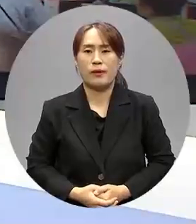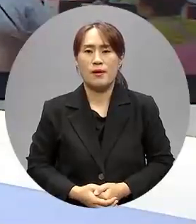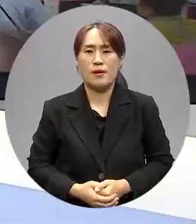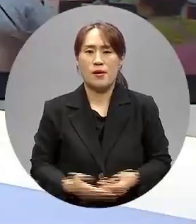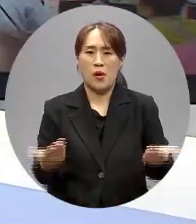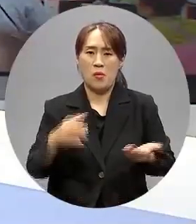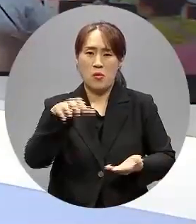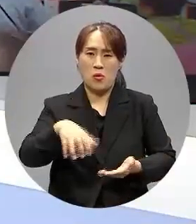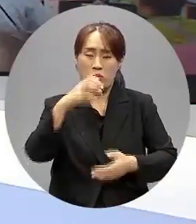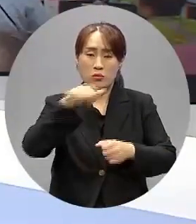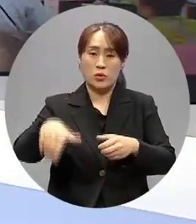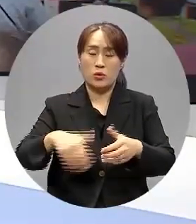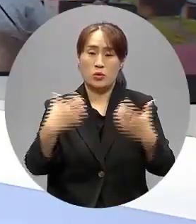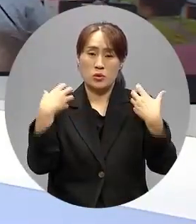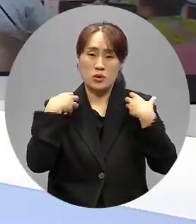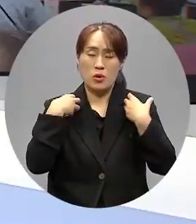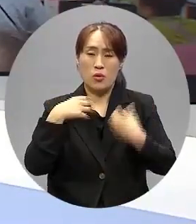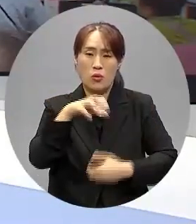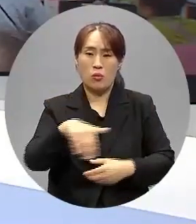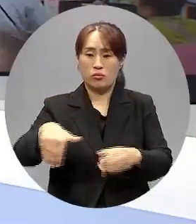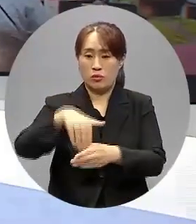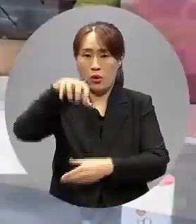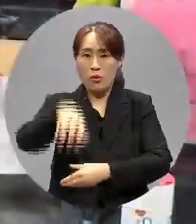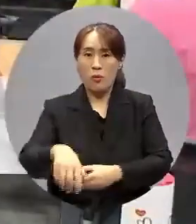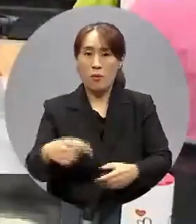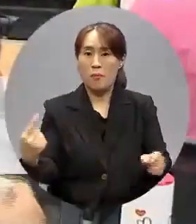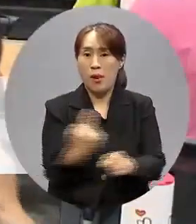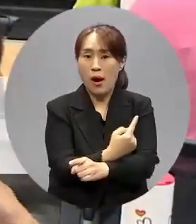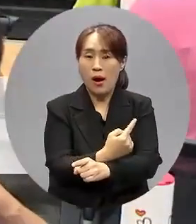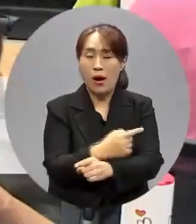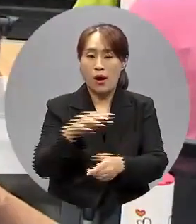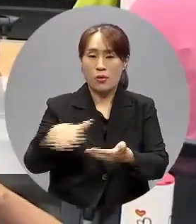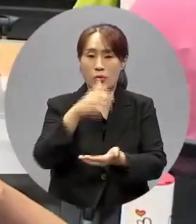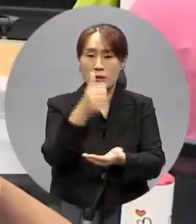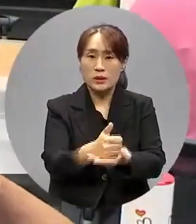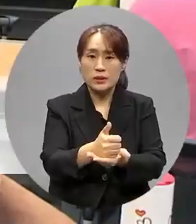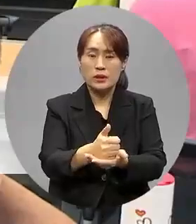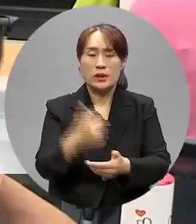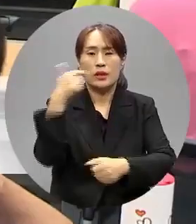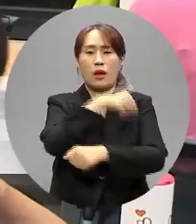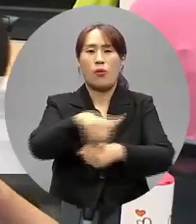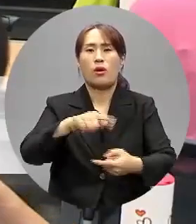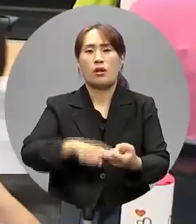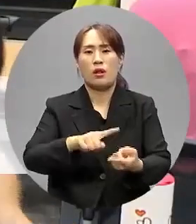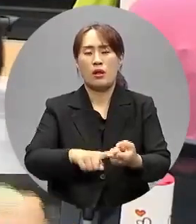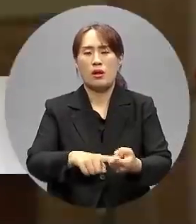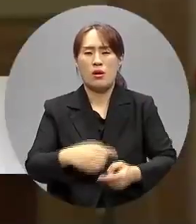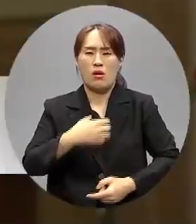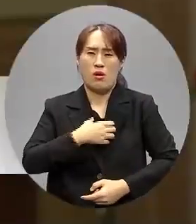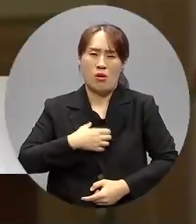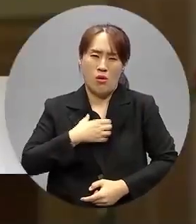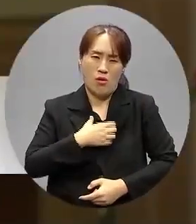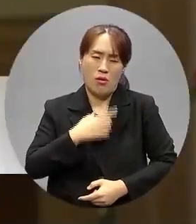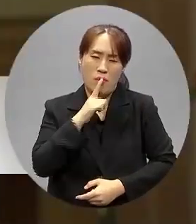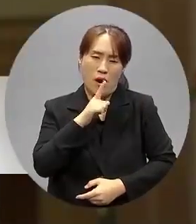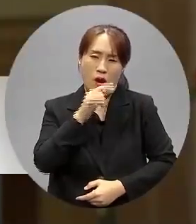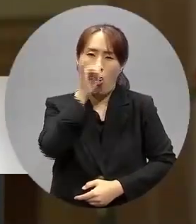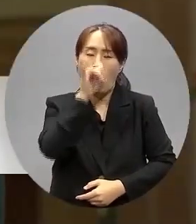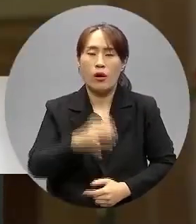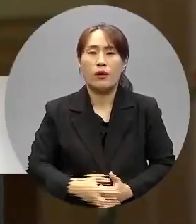업무 공간인 충북도청 본관을 문화 공간으로 바꾸려는 김영환 충북지사의 계획에 대해 우려의 목소리가 나오고